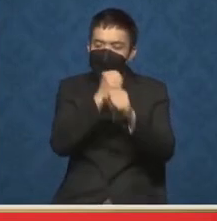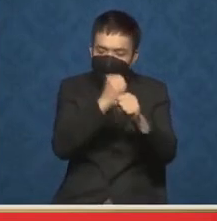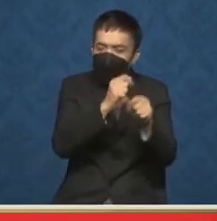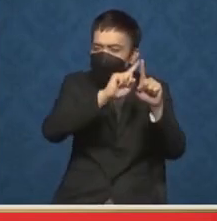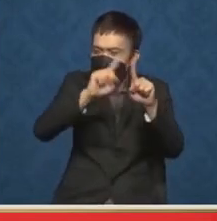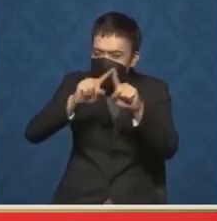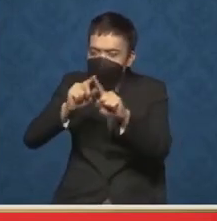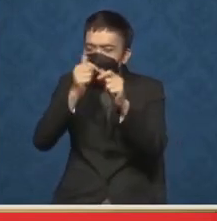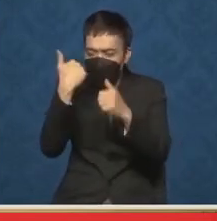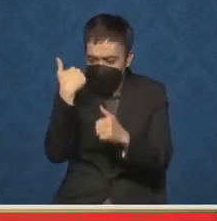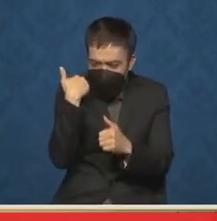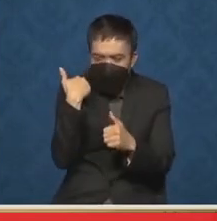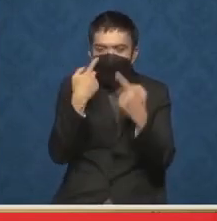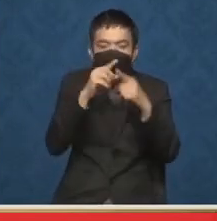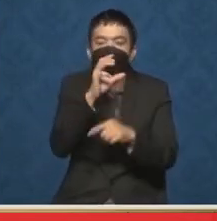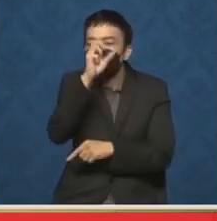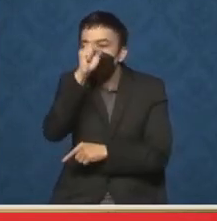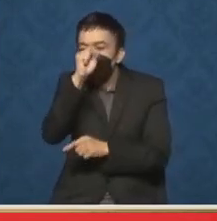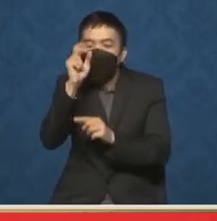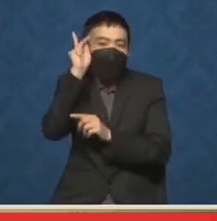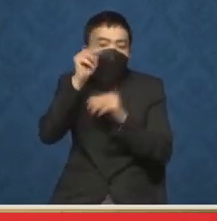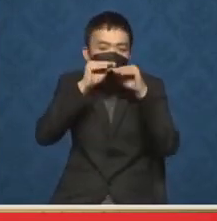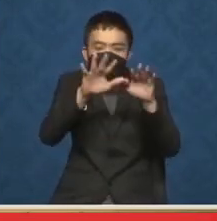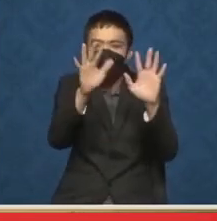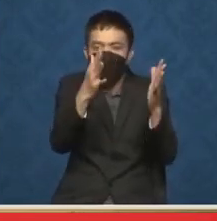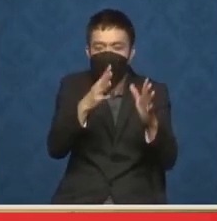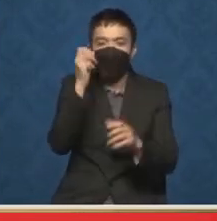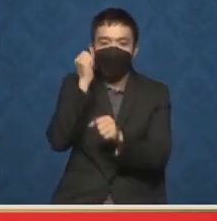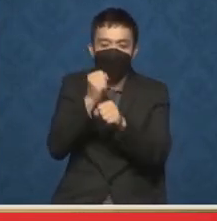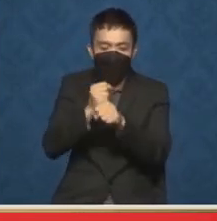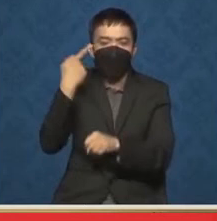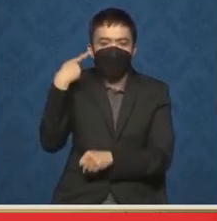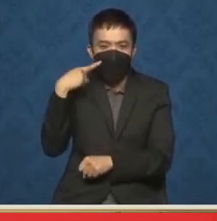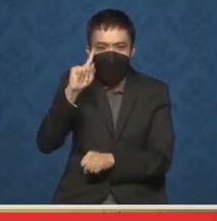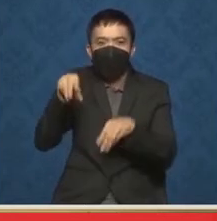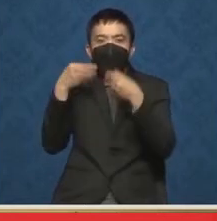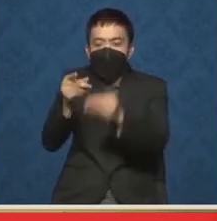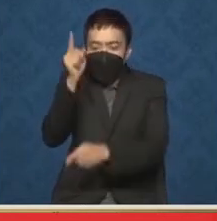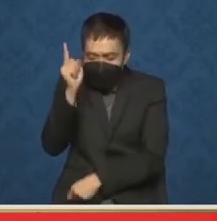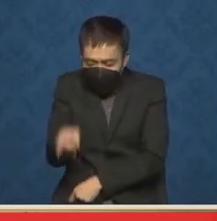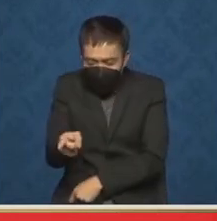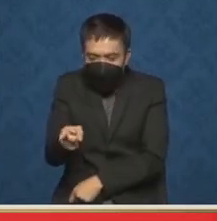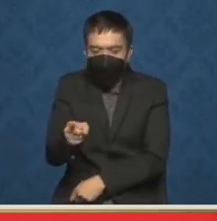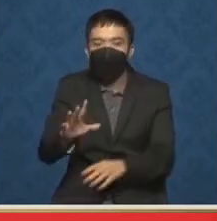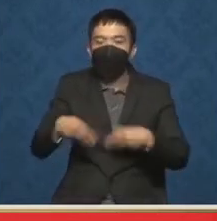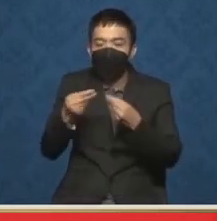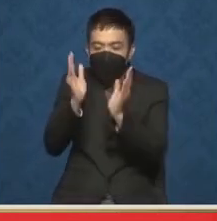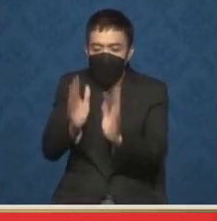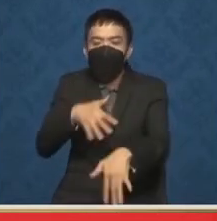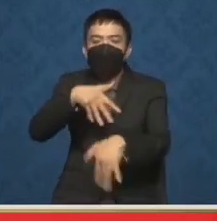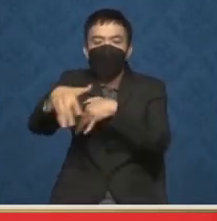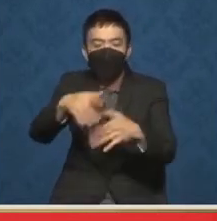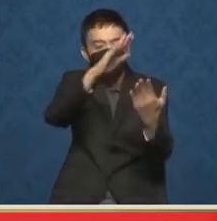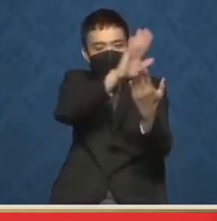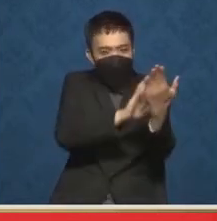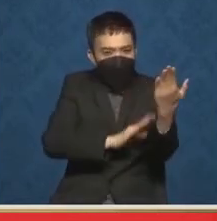เราทำให้ เพื่อไเรหมประโยชนที่เป็จริที่ต้ผัสได้ กับบิกบประเทศชาต